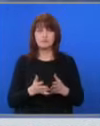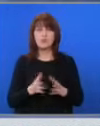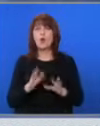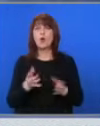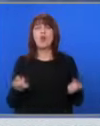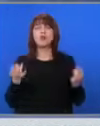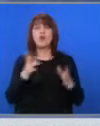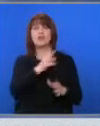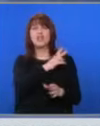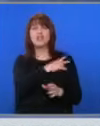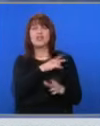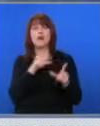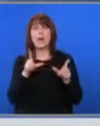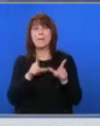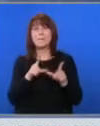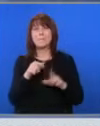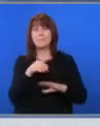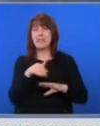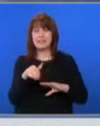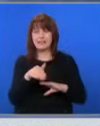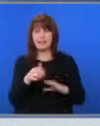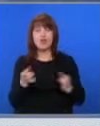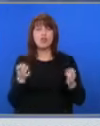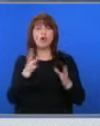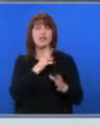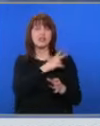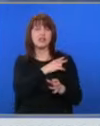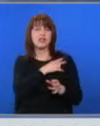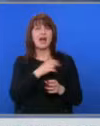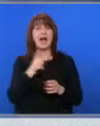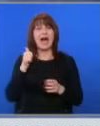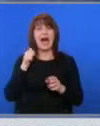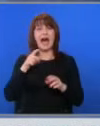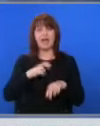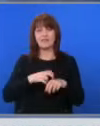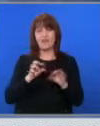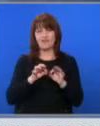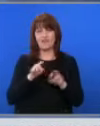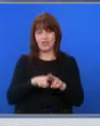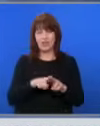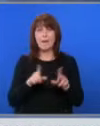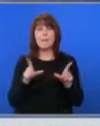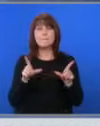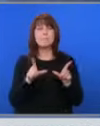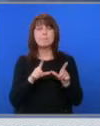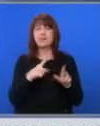кой е новия шеф на митницата, кой е новия шеф на АДФИ. Митко Николов,